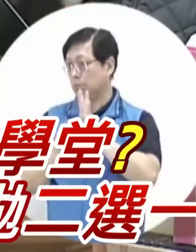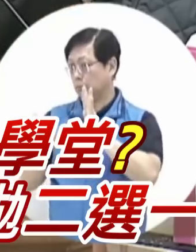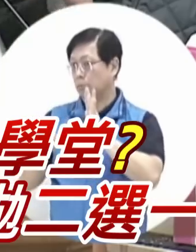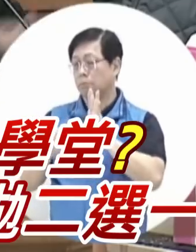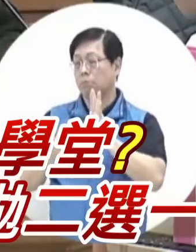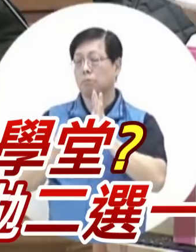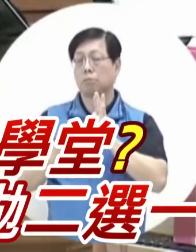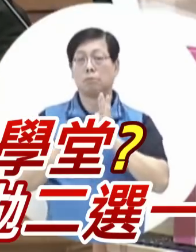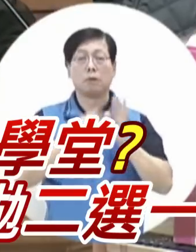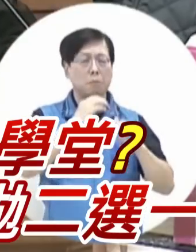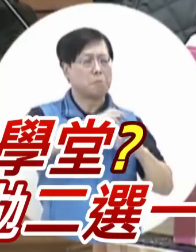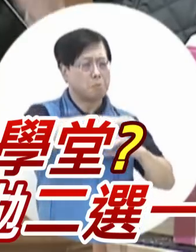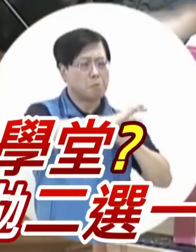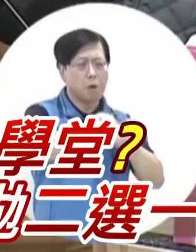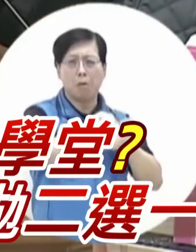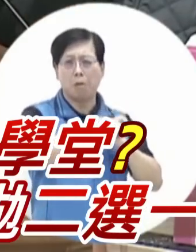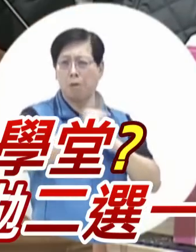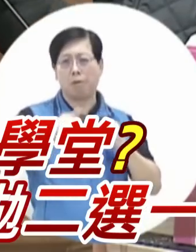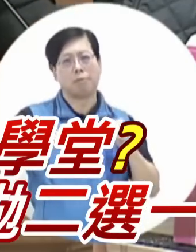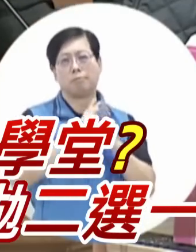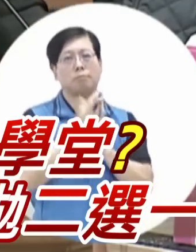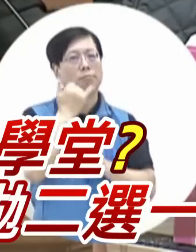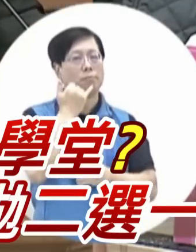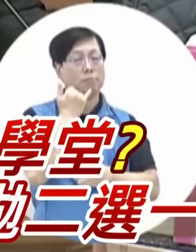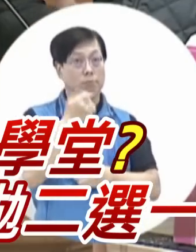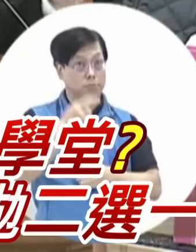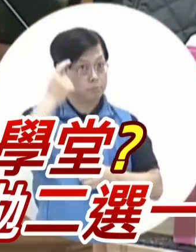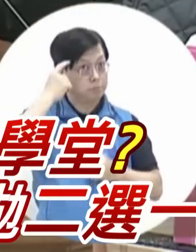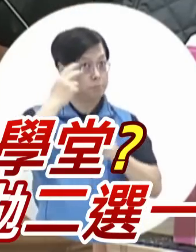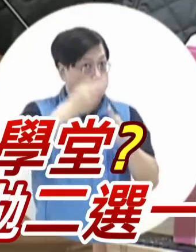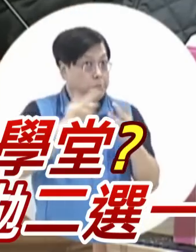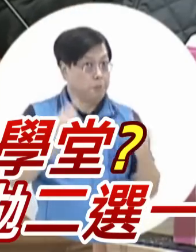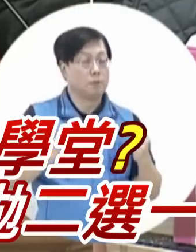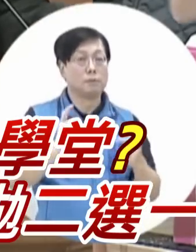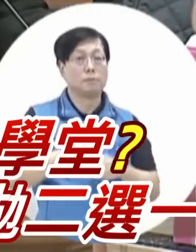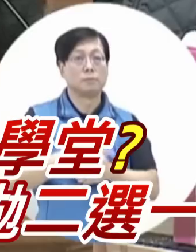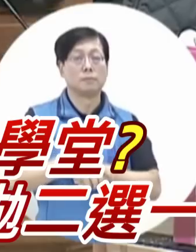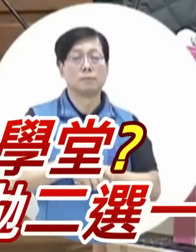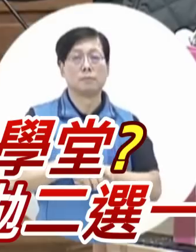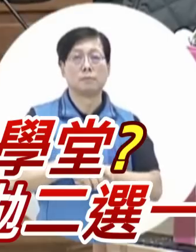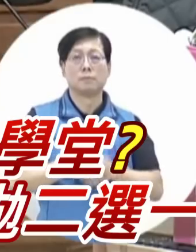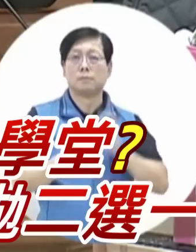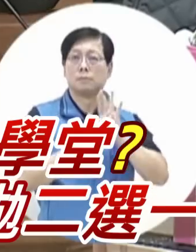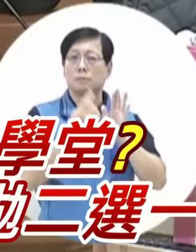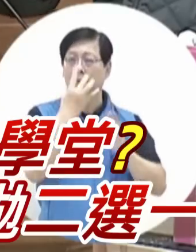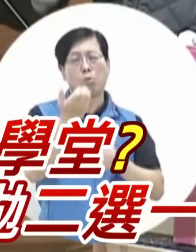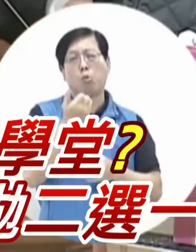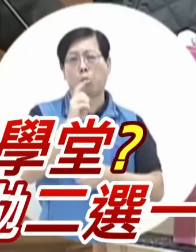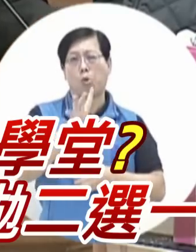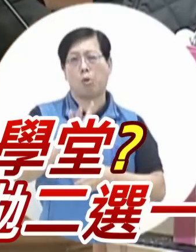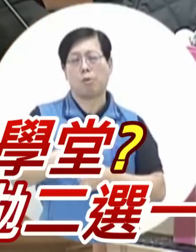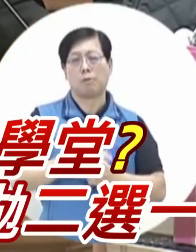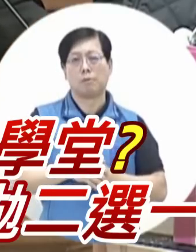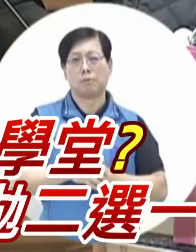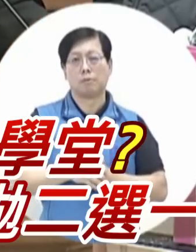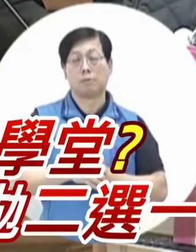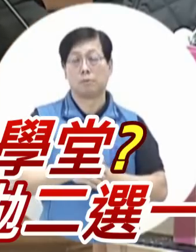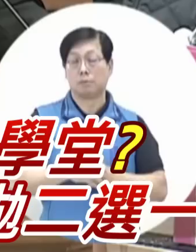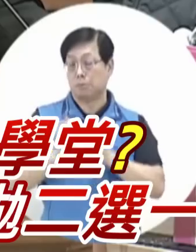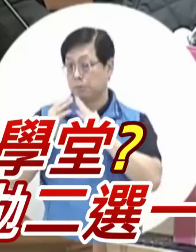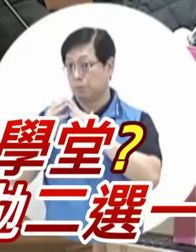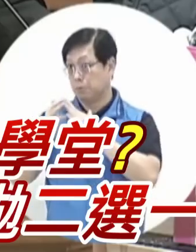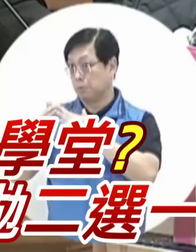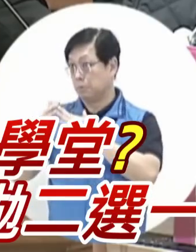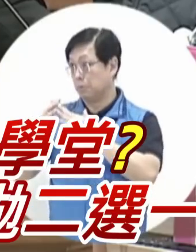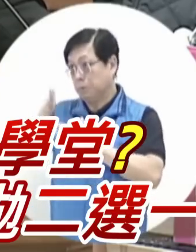球 市长， 全球哪一个国家都可以啊。 共同的信念是哪一种信念？ 全球都可以、啊、 你讲不出来， 我 有 信念吗？ 啊、 市长，你有信念吗？